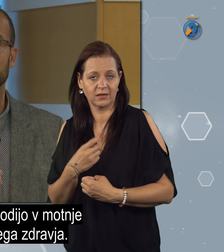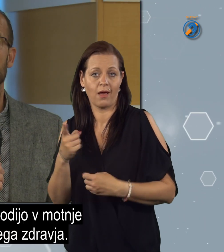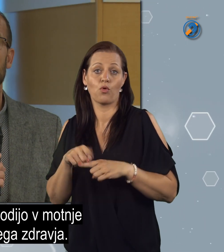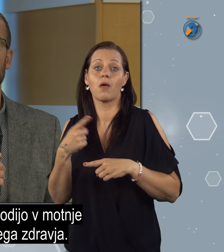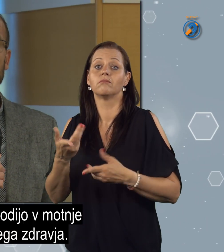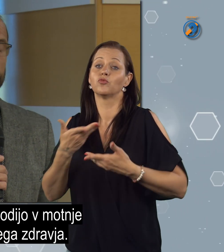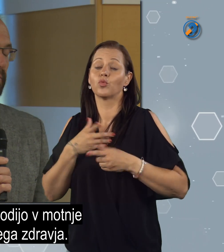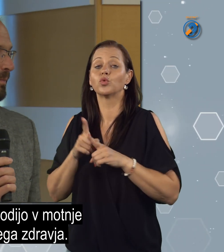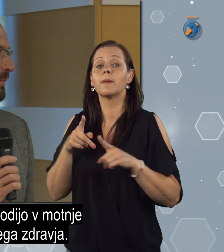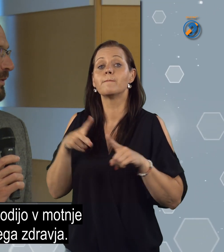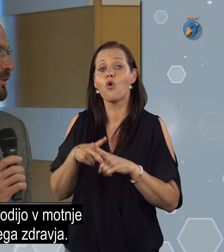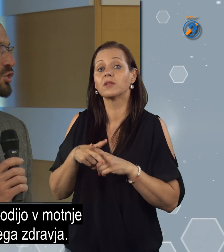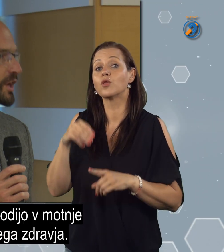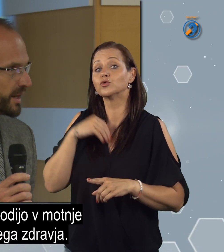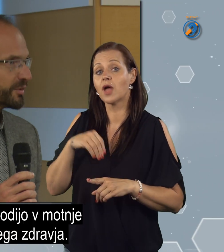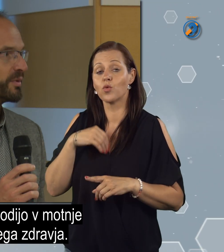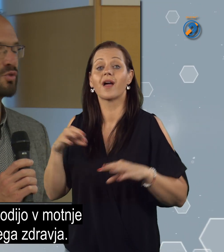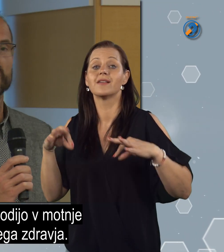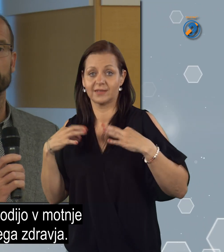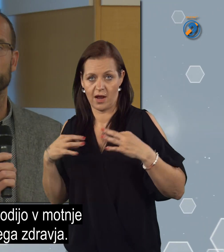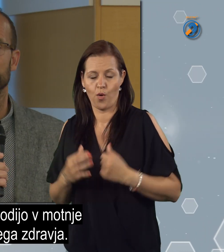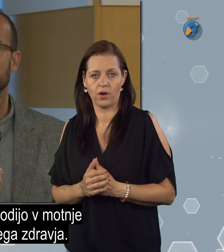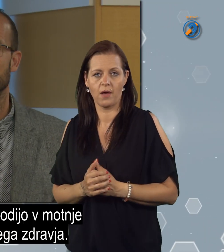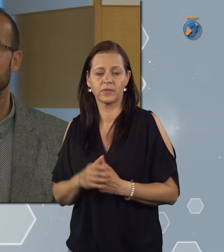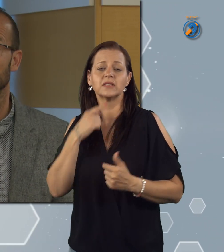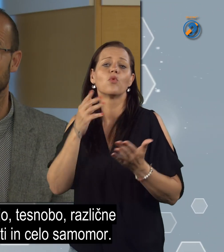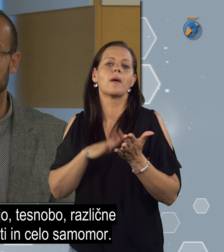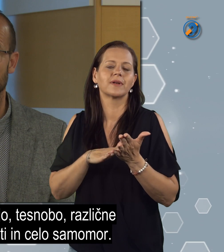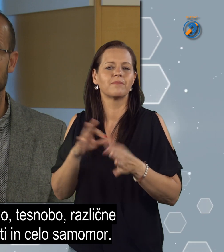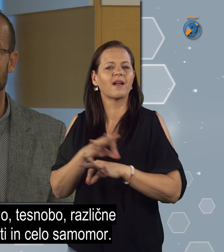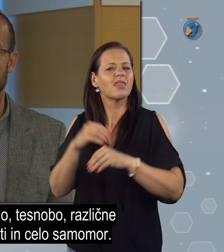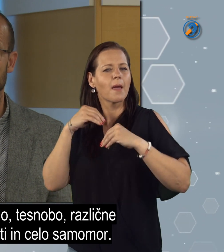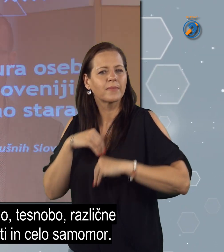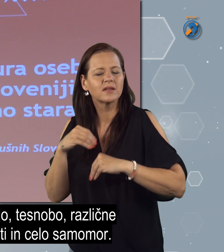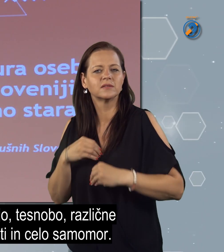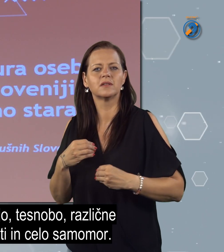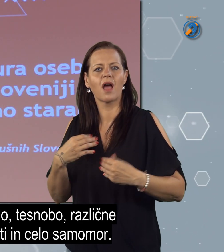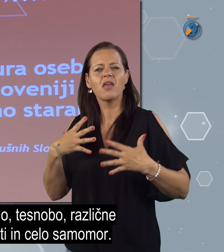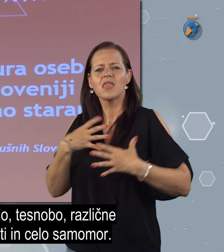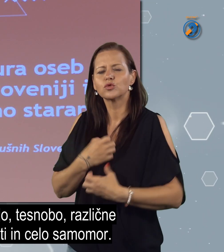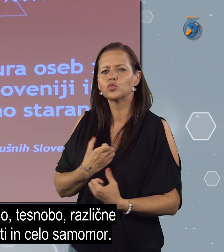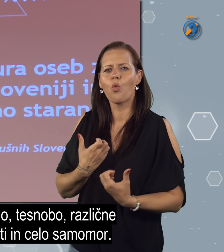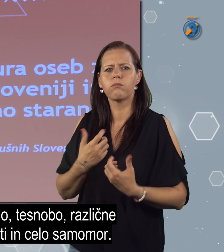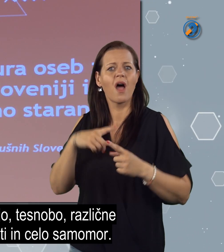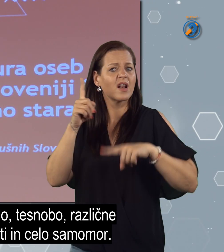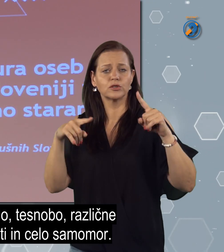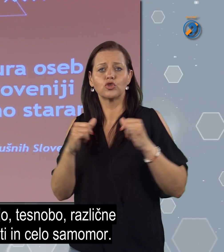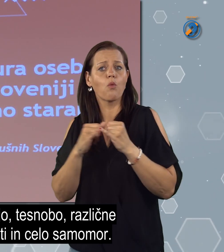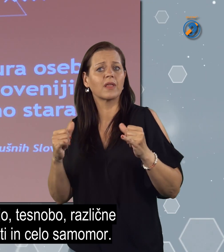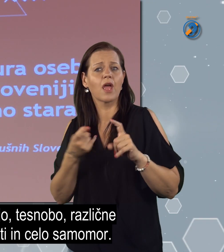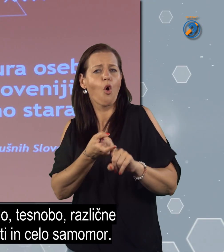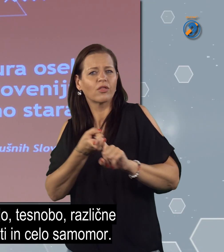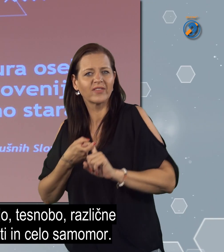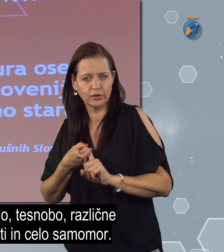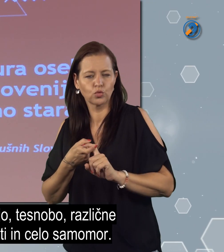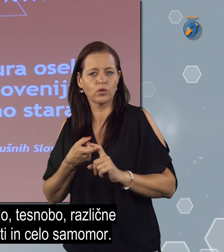duševne stiske, ki vodijo v motnje duševnega zdravja. Denimo depresijo, tesnobo, različne